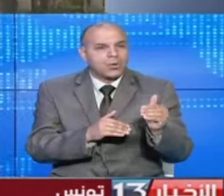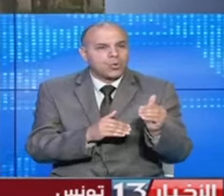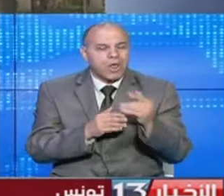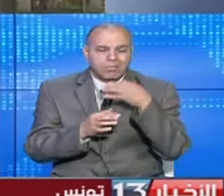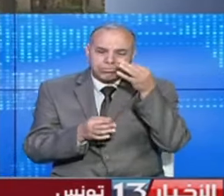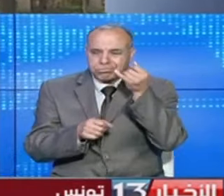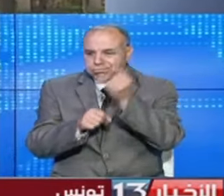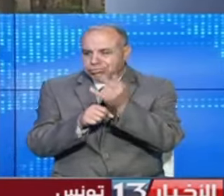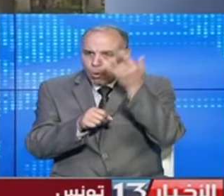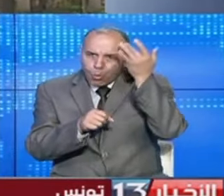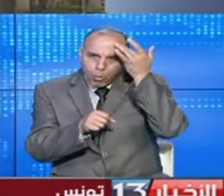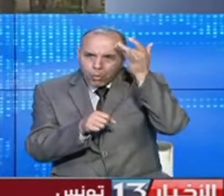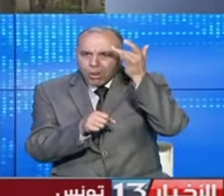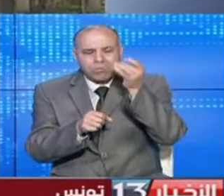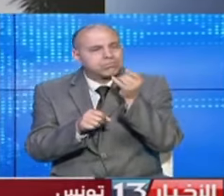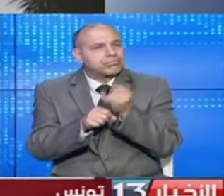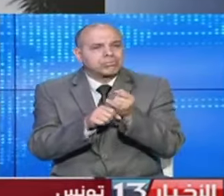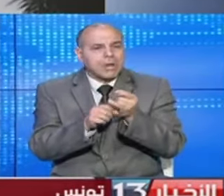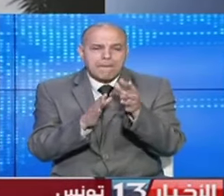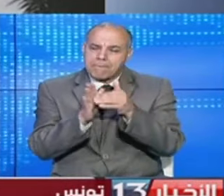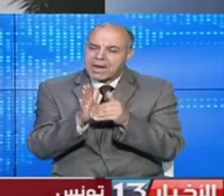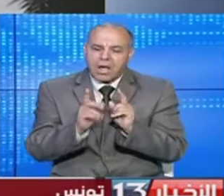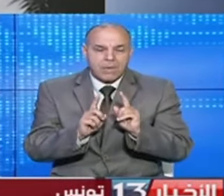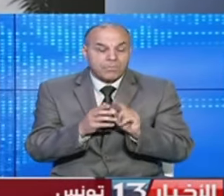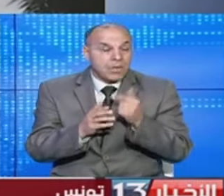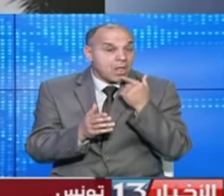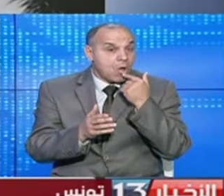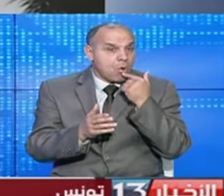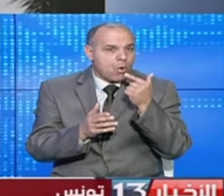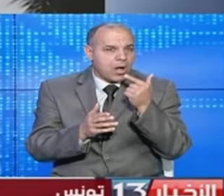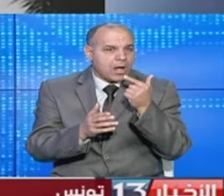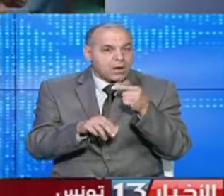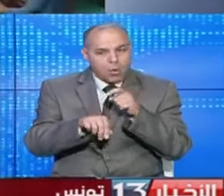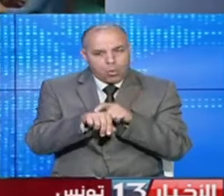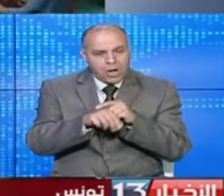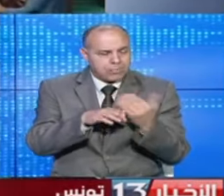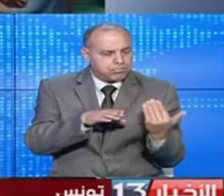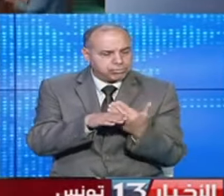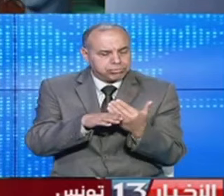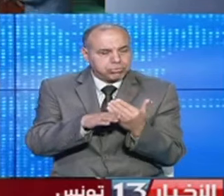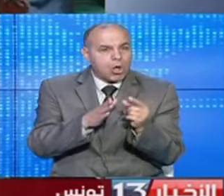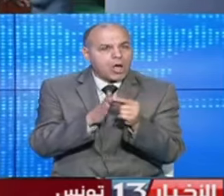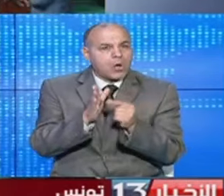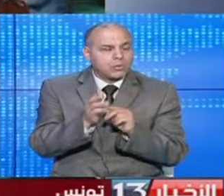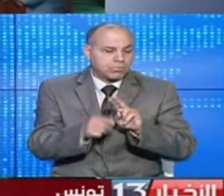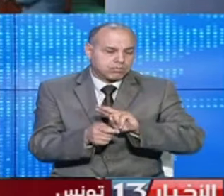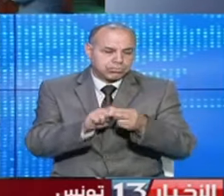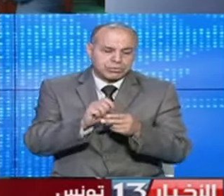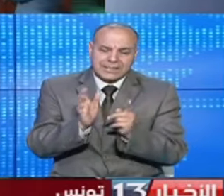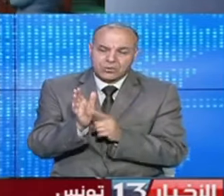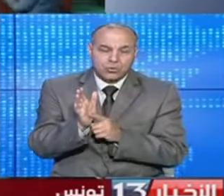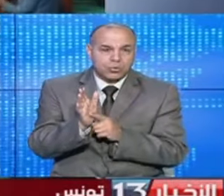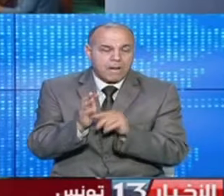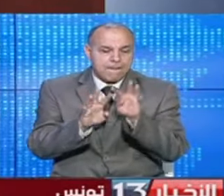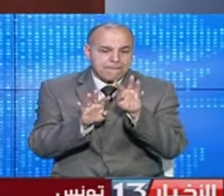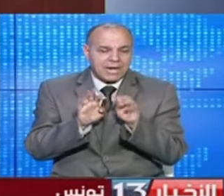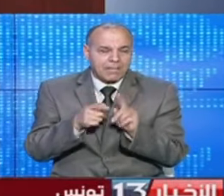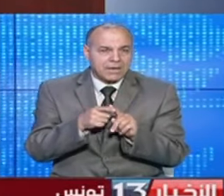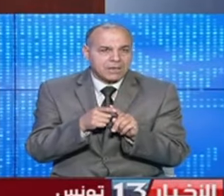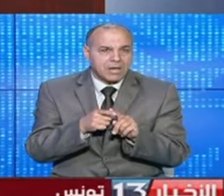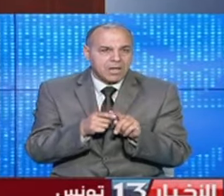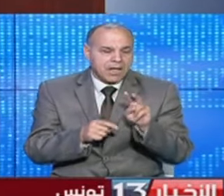تأويل غير علمي وغير بريء وفق البلاغ ذاته. وكانت أجل الطعون في القانون المنقح المصادق عليه بالبرلمان